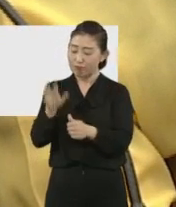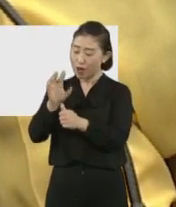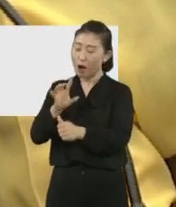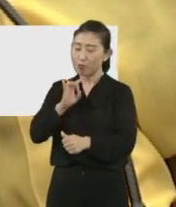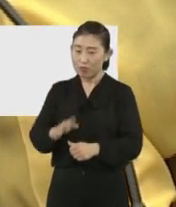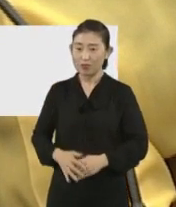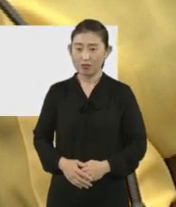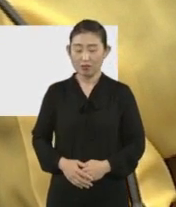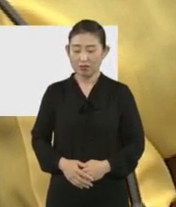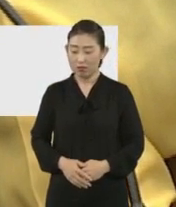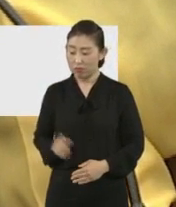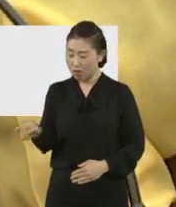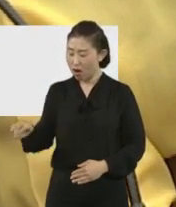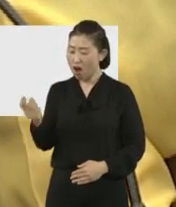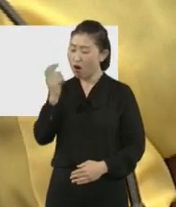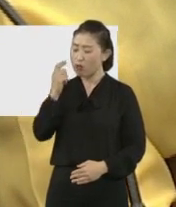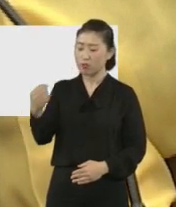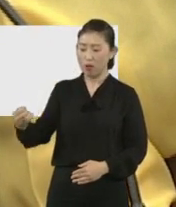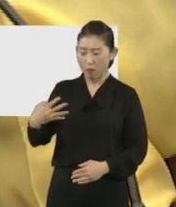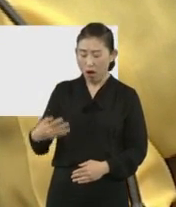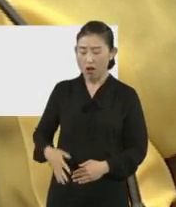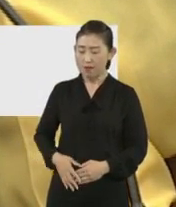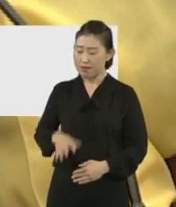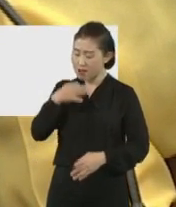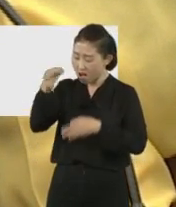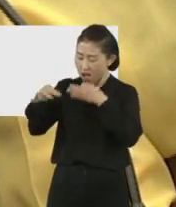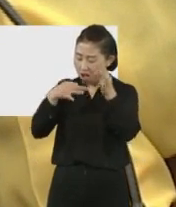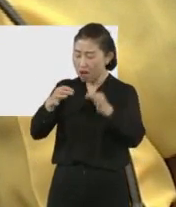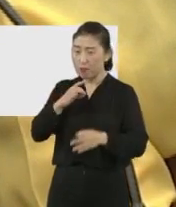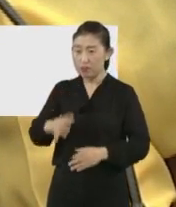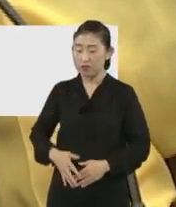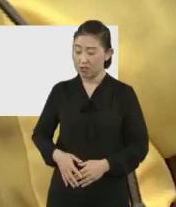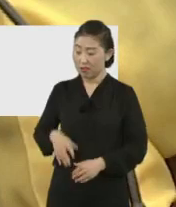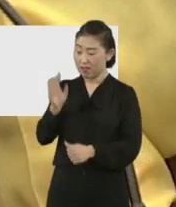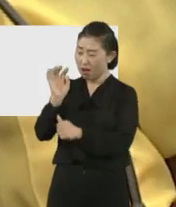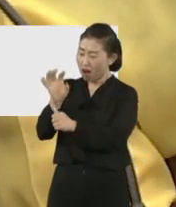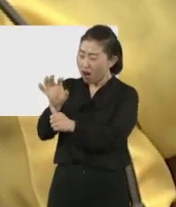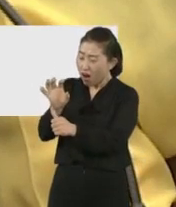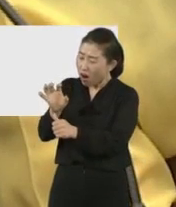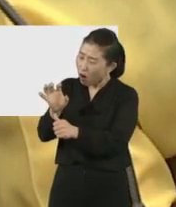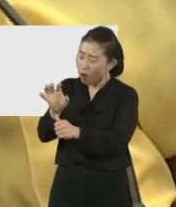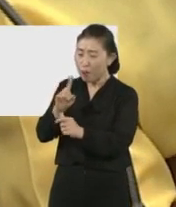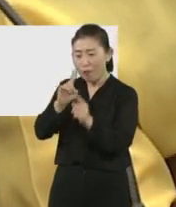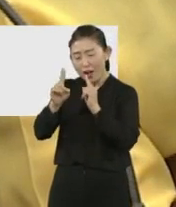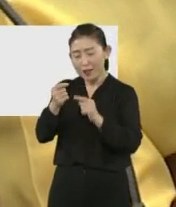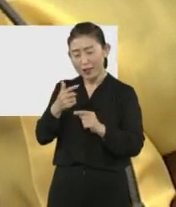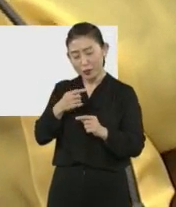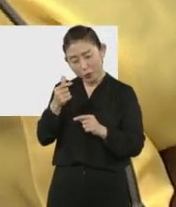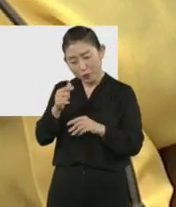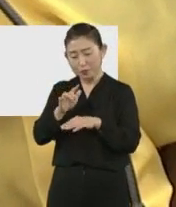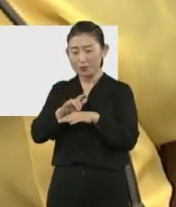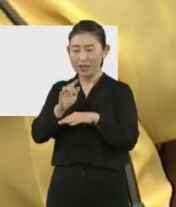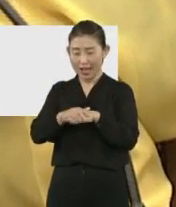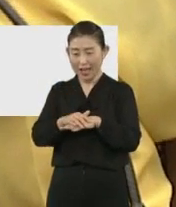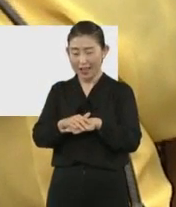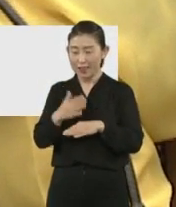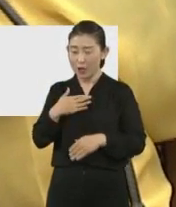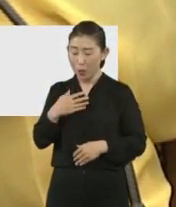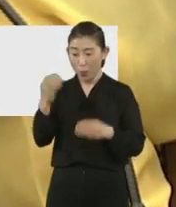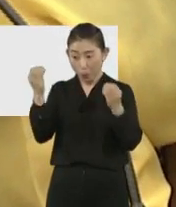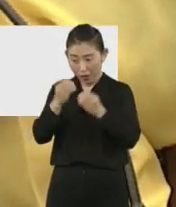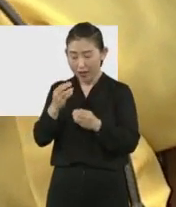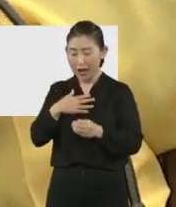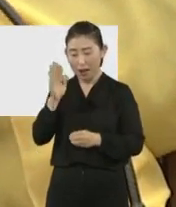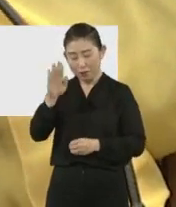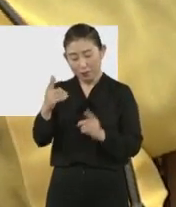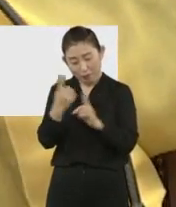속에서 거짓말을 시키니까 목소리가 높아진 거고요. 욱박지르거나 그런 어감이 있었다면 거기에 대해서는 일적 부분